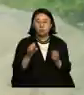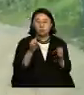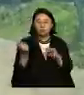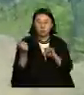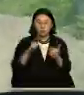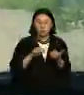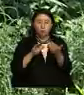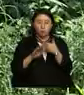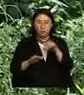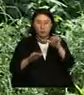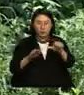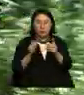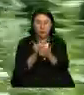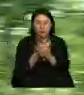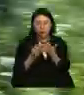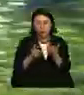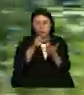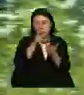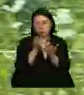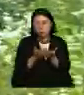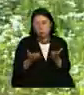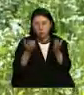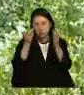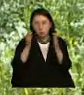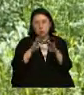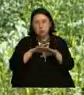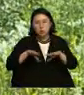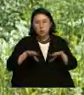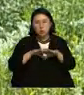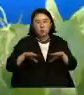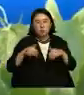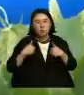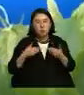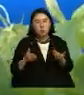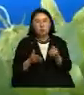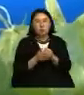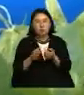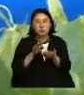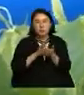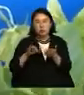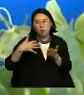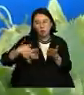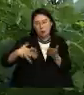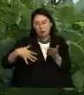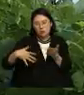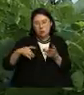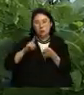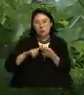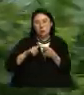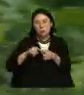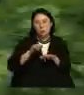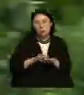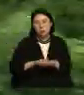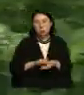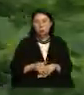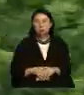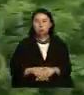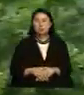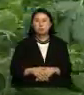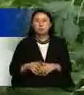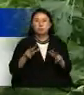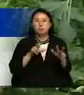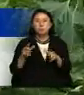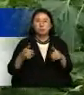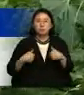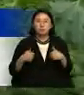후 5개 농장에 공급된 물탱크는 분뇨 처리가 필요 없기 때문에 사용하지 않고 그대로 놓여 있습니다. 당장은